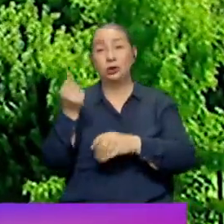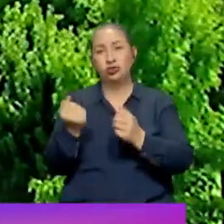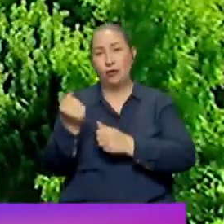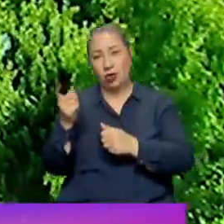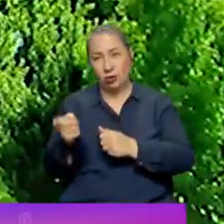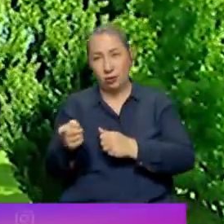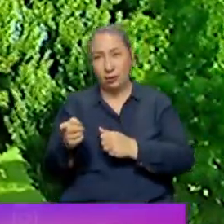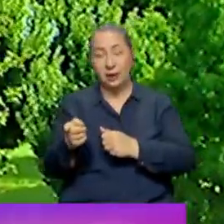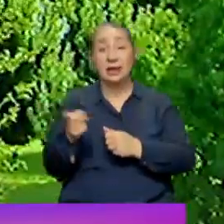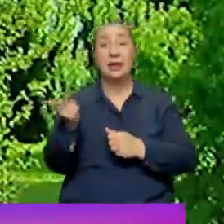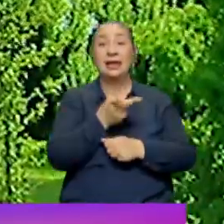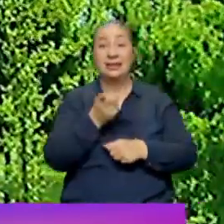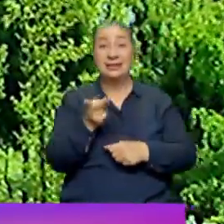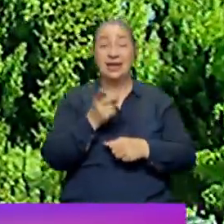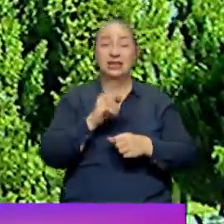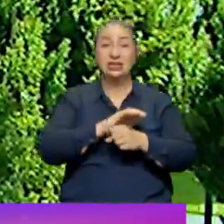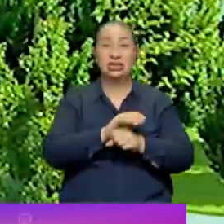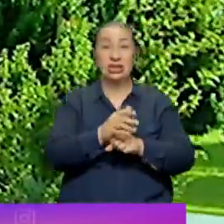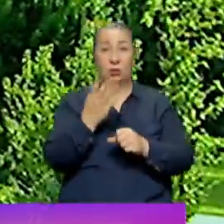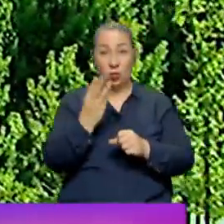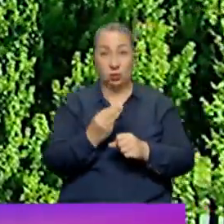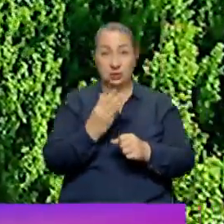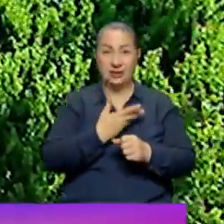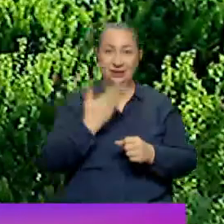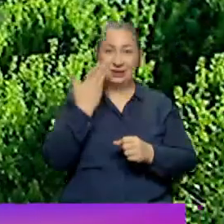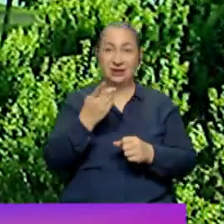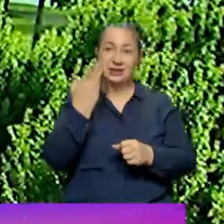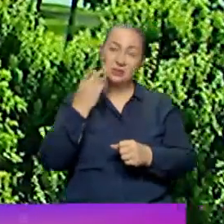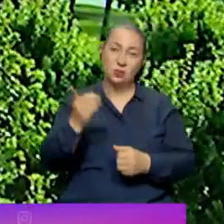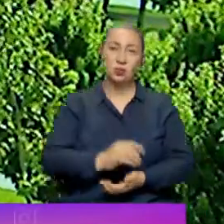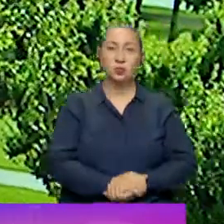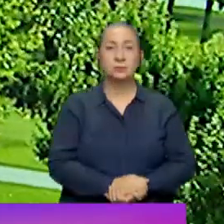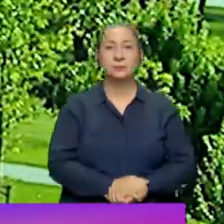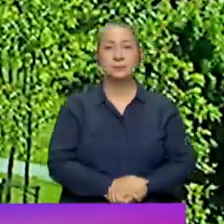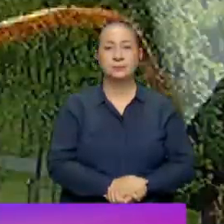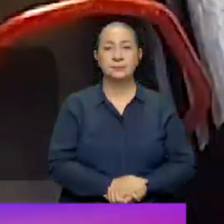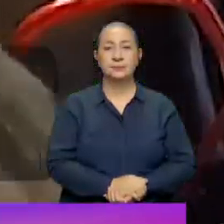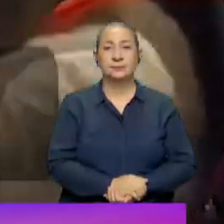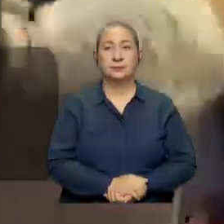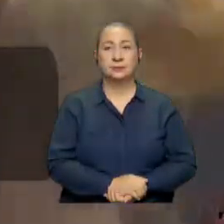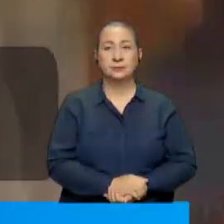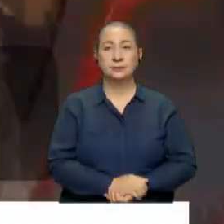hastaneye yetiştiriyor. İkisi de şiddete uğradı sevgili izleyenler. İzliyoruz.